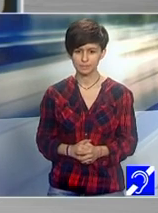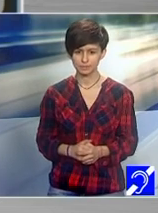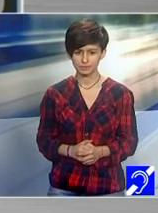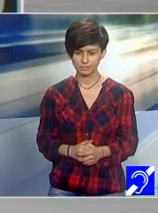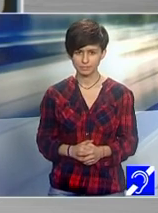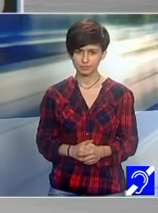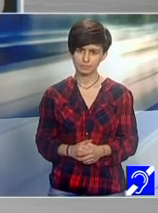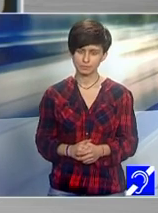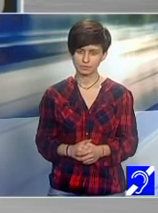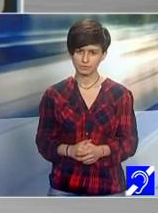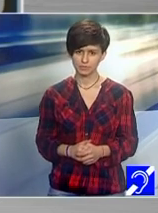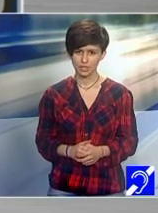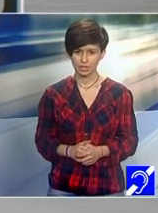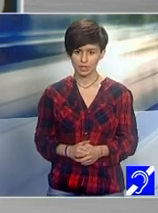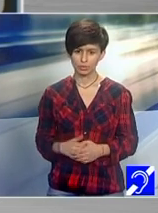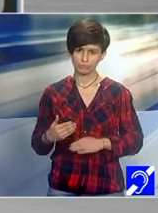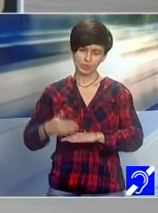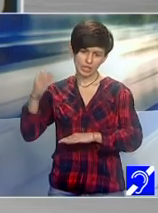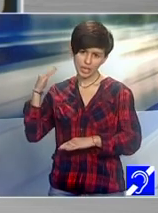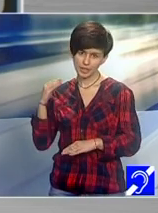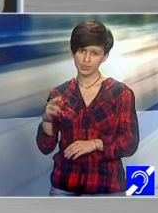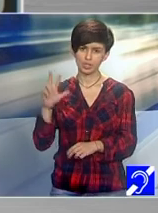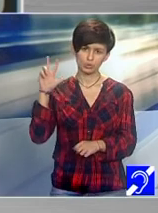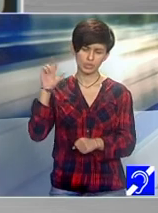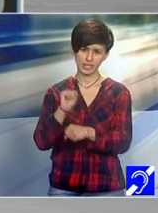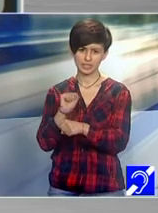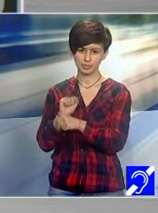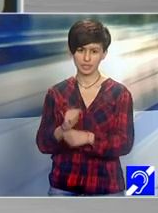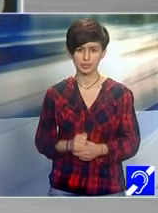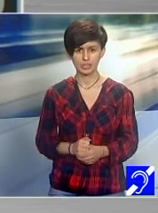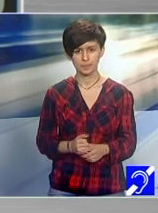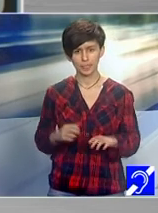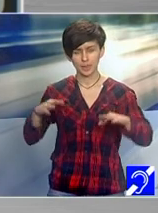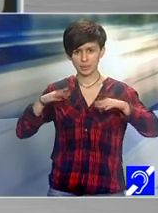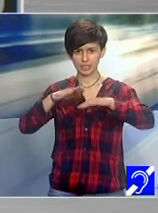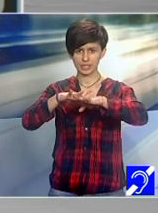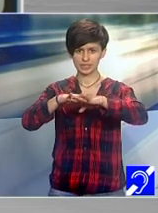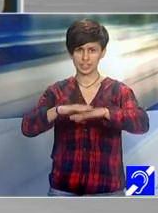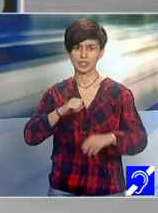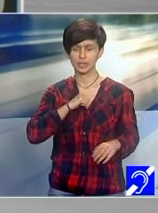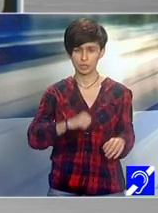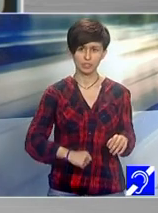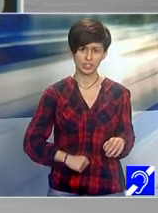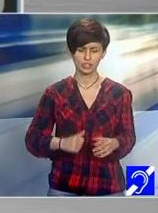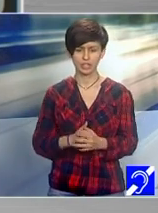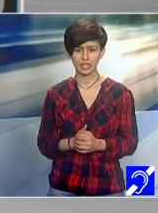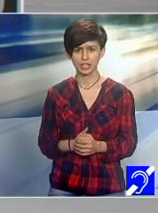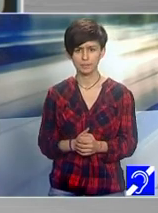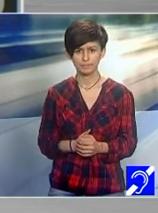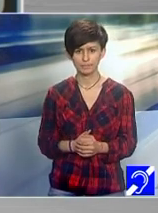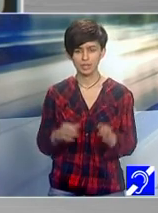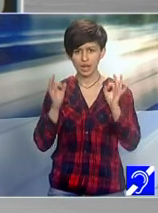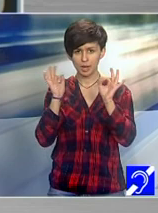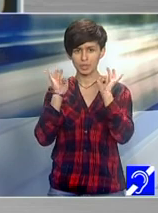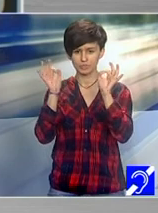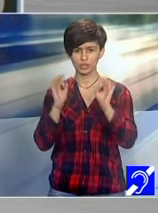o săptămână, două, trei înainte, prin rețele profesionale. Am utilizat rețeaua Enterprise Europe